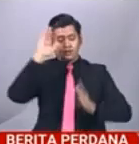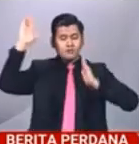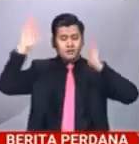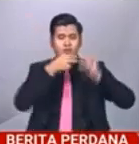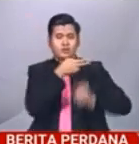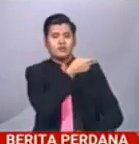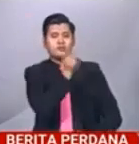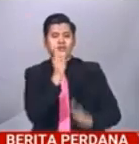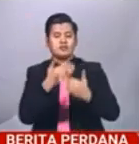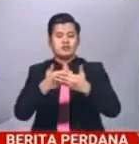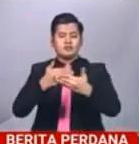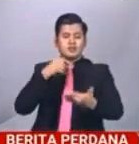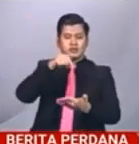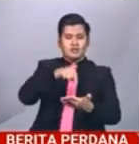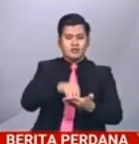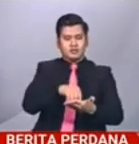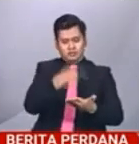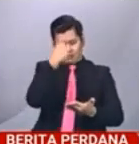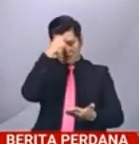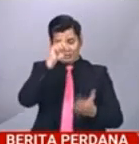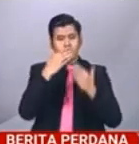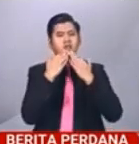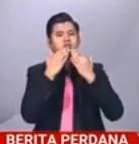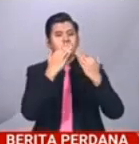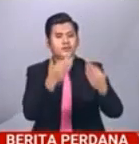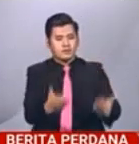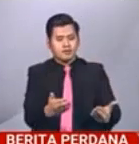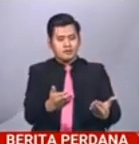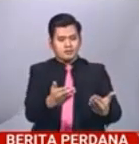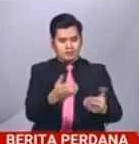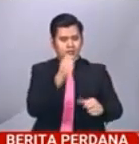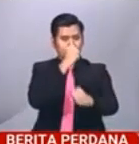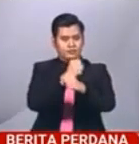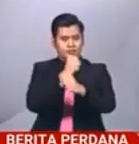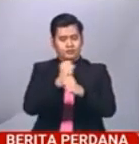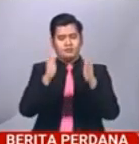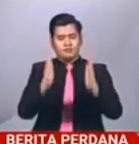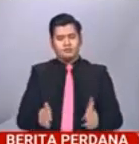ini sebagai penghargaan kepada petugas Barisan Harapan.